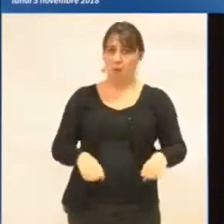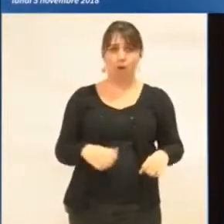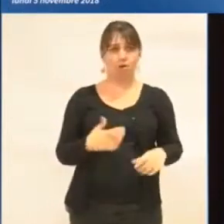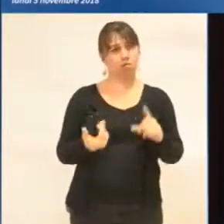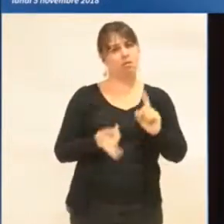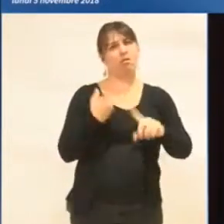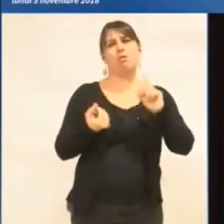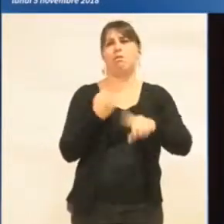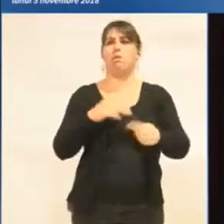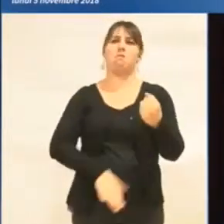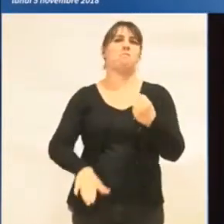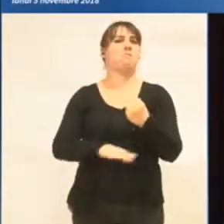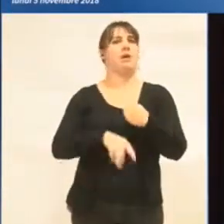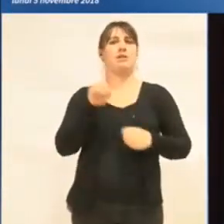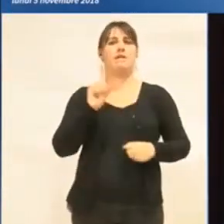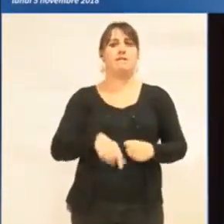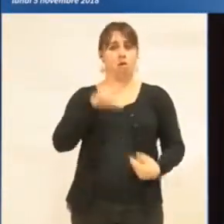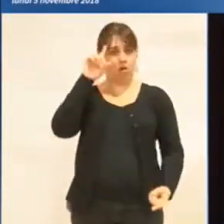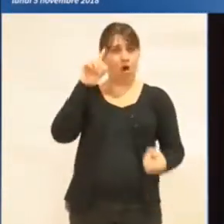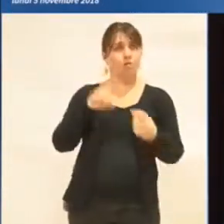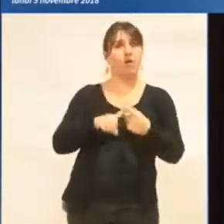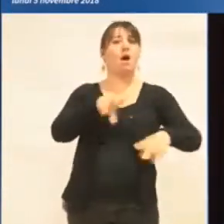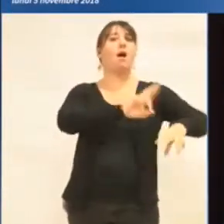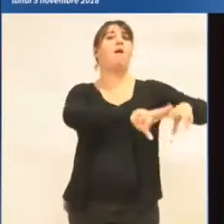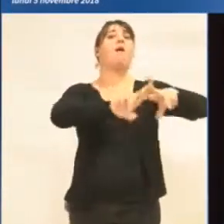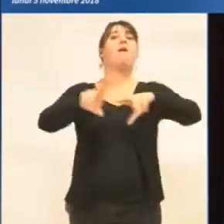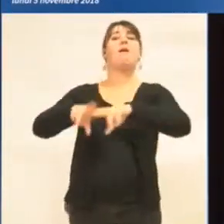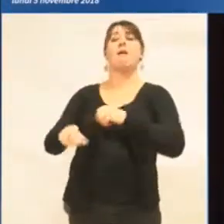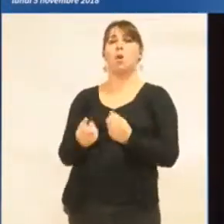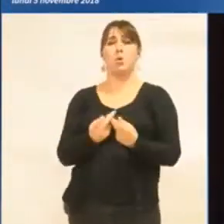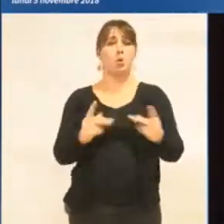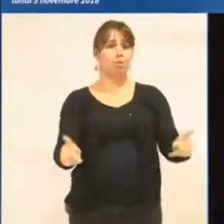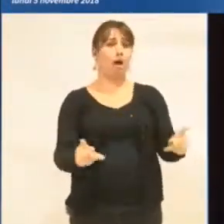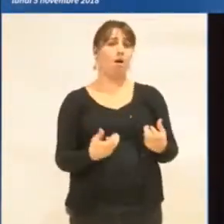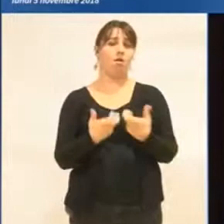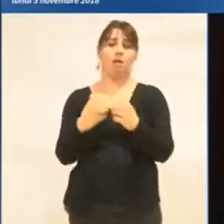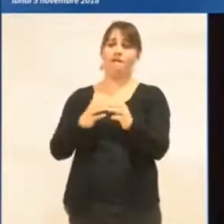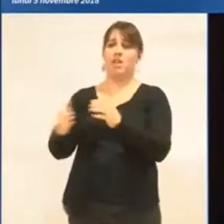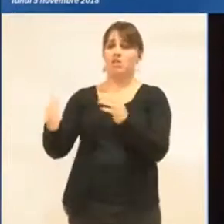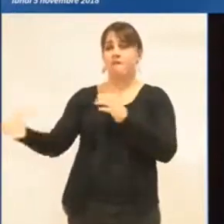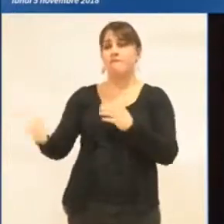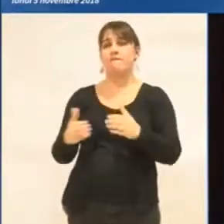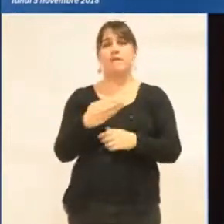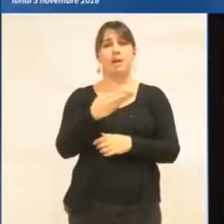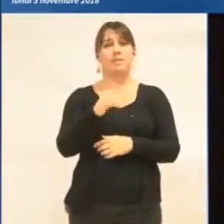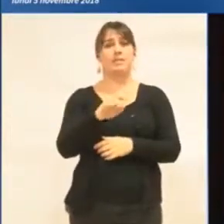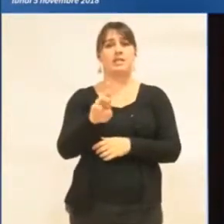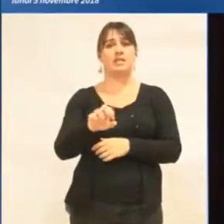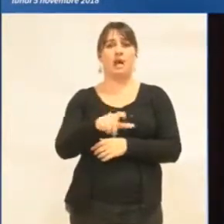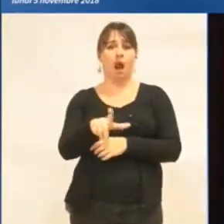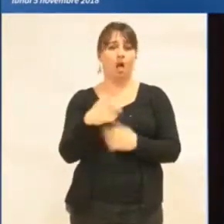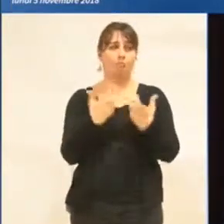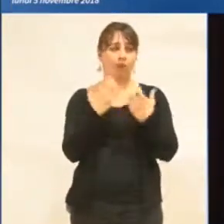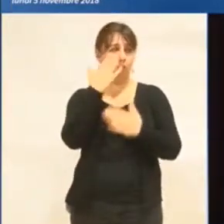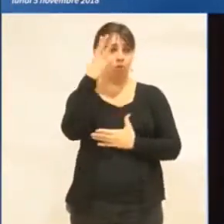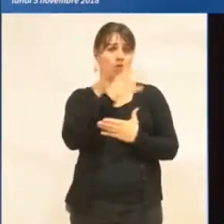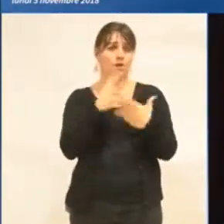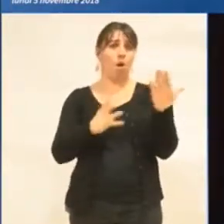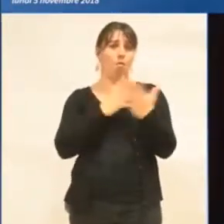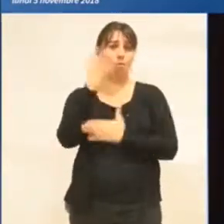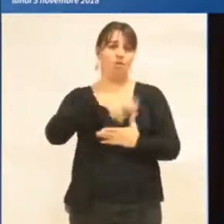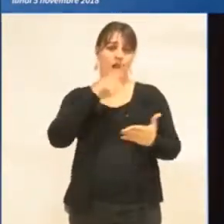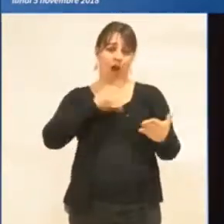y répondre. Signer une charte, et cela a été dit auparavant, on peut signer toutes les chartes que l'on souhaite, c'est bienvenu en